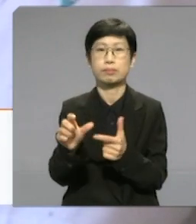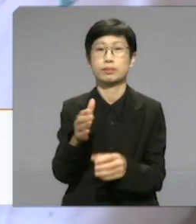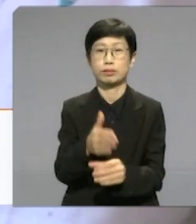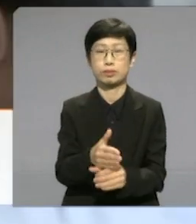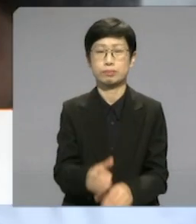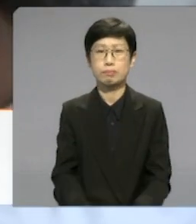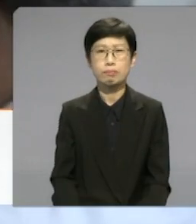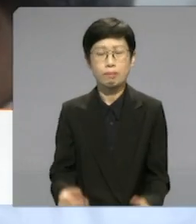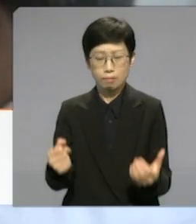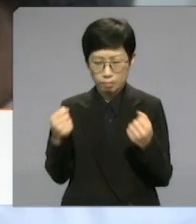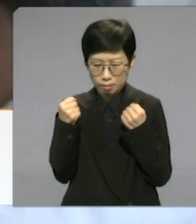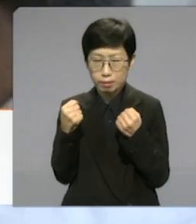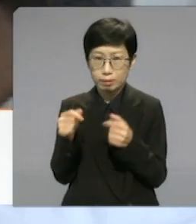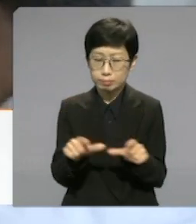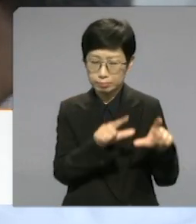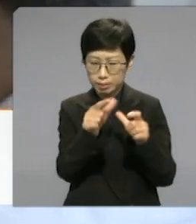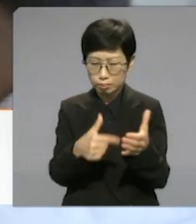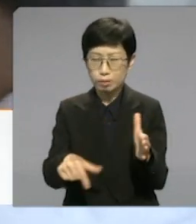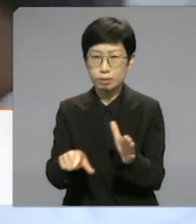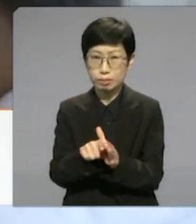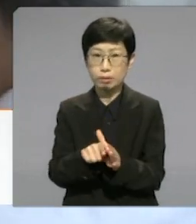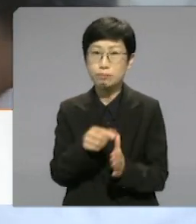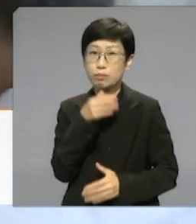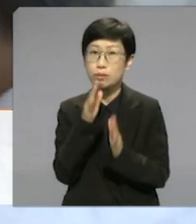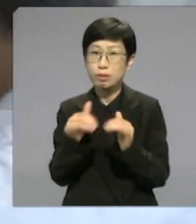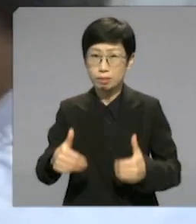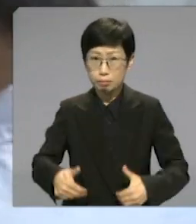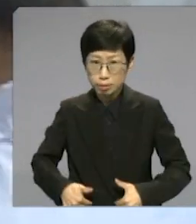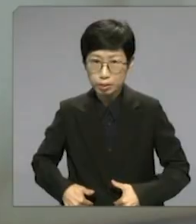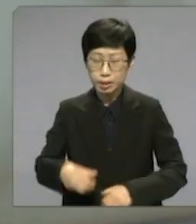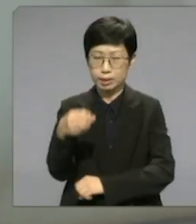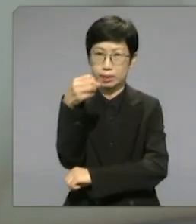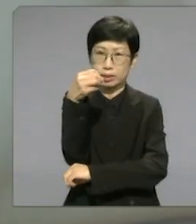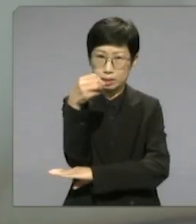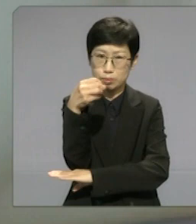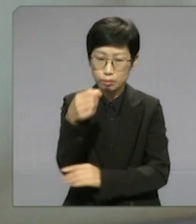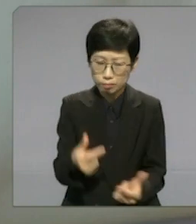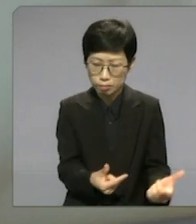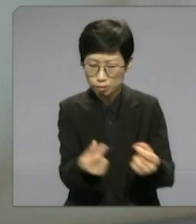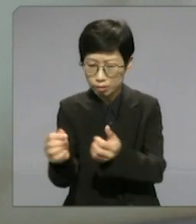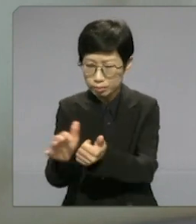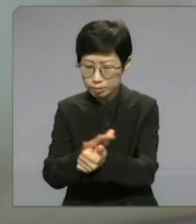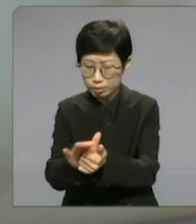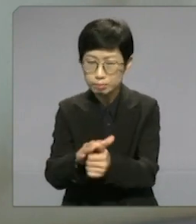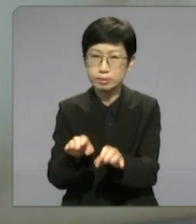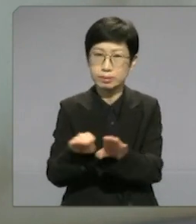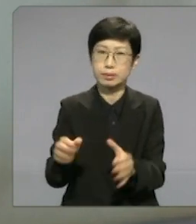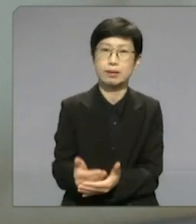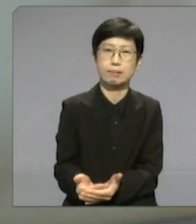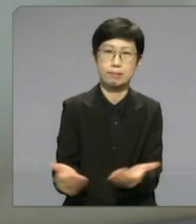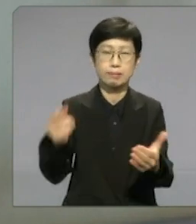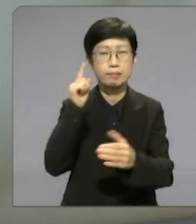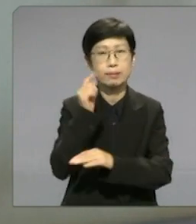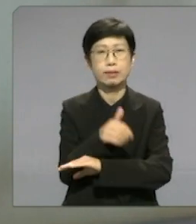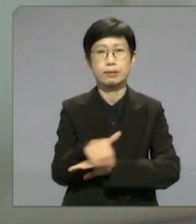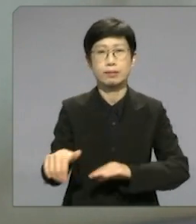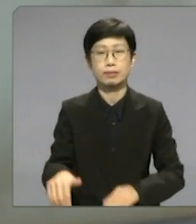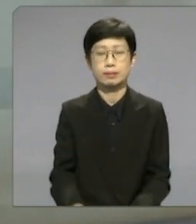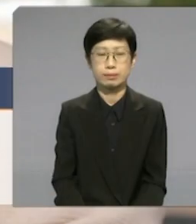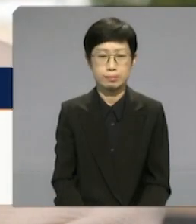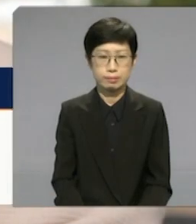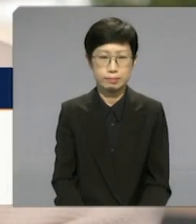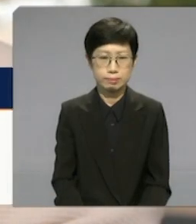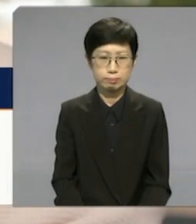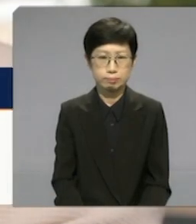무엇보다 건강한 노년을 위해 노인에게 필요한 기초적이고 보편적인 서비스를 균등하게 제공한다는 방침입니다. So